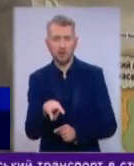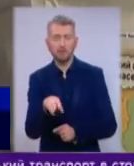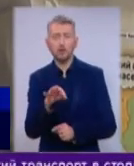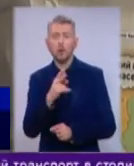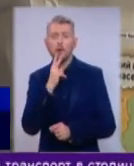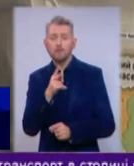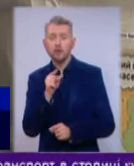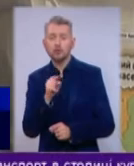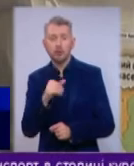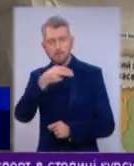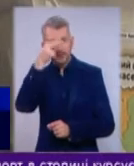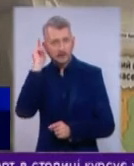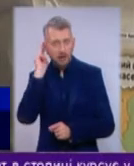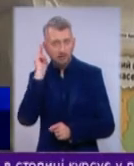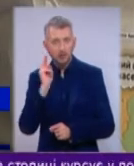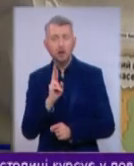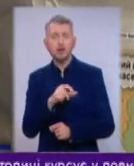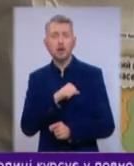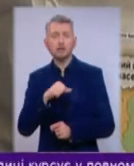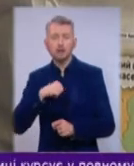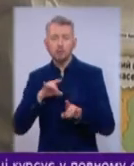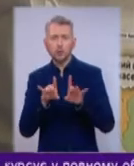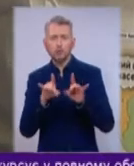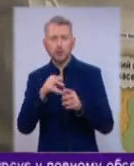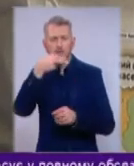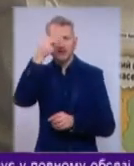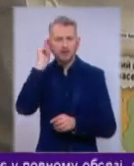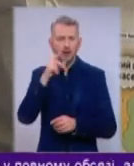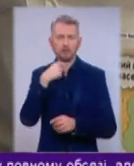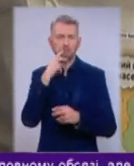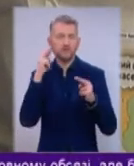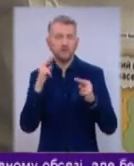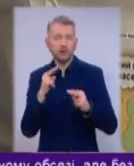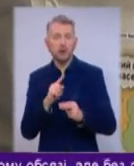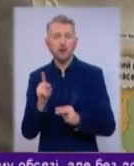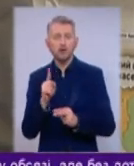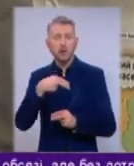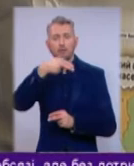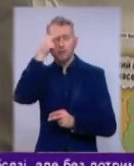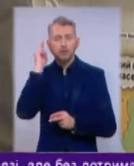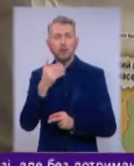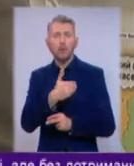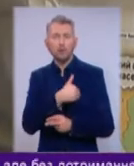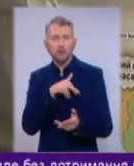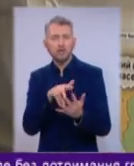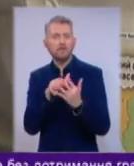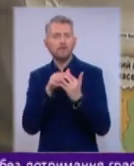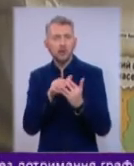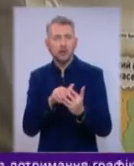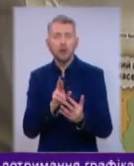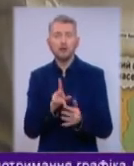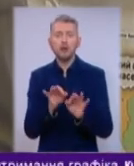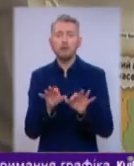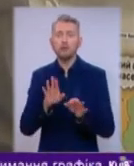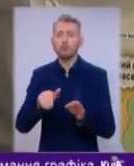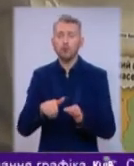його відповідно партизани. І як самі свідчили партизани, свідчать очевидці, що рядові партизани хотіли йти в бій. Але як вони пояснювали потім